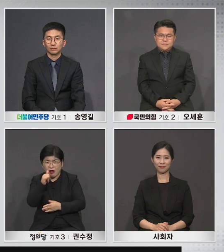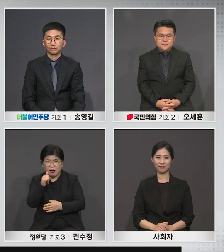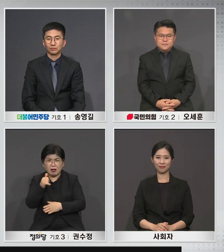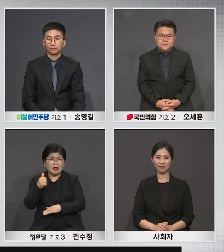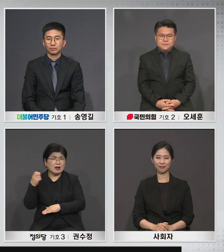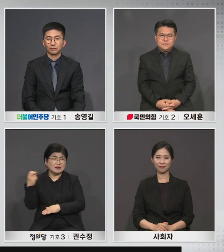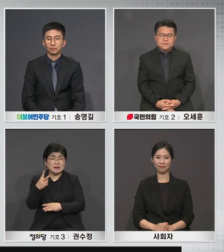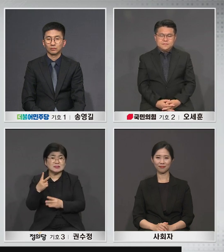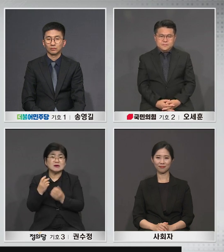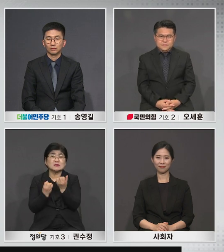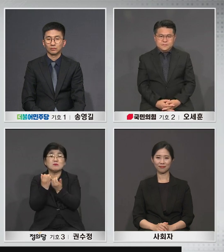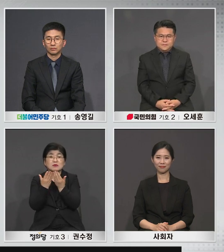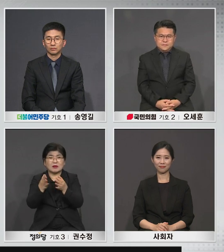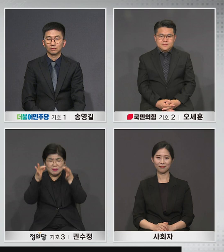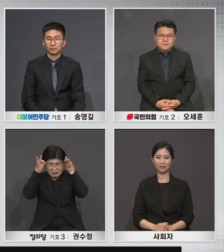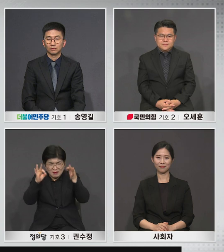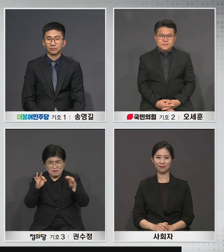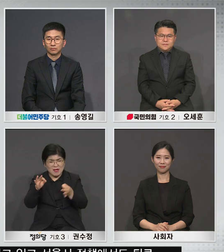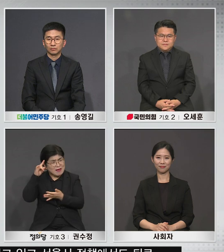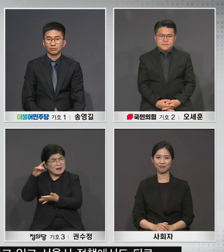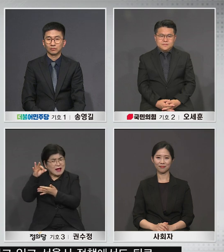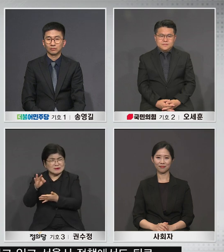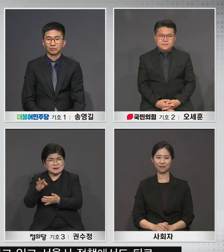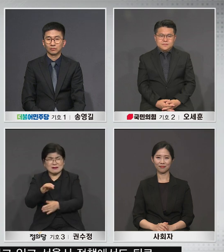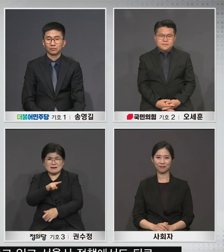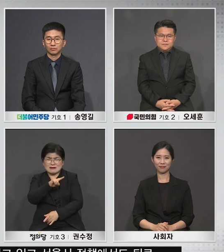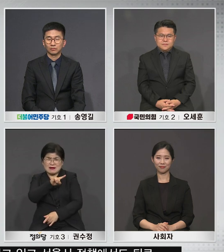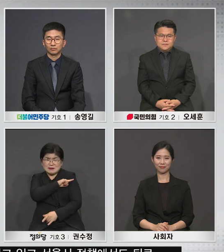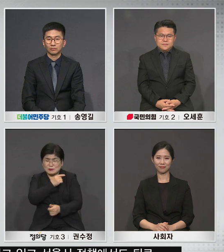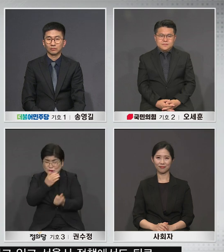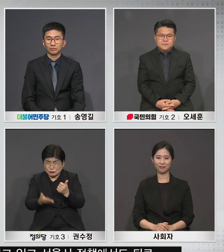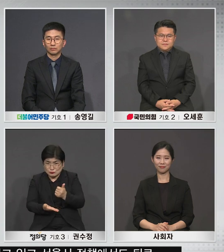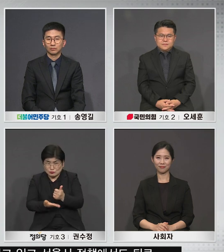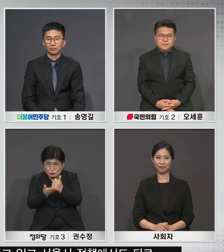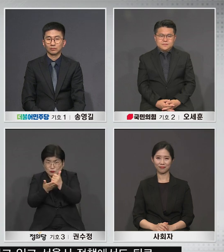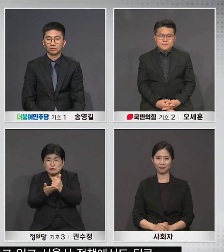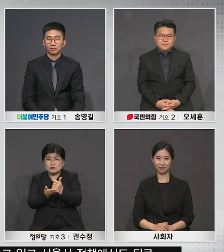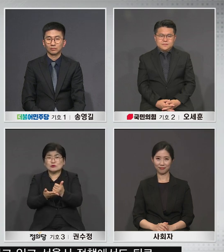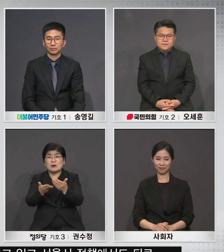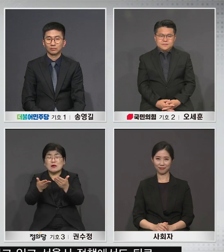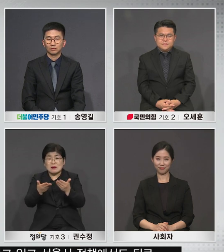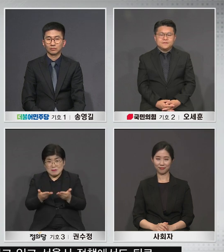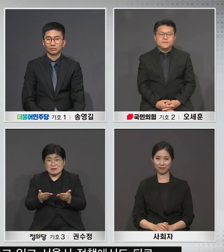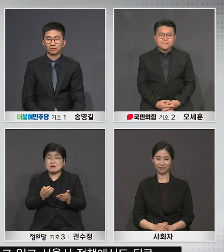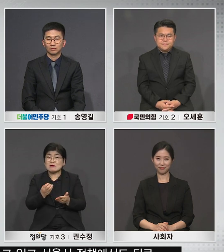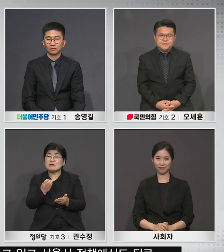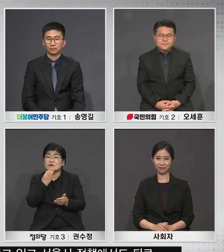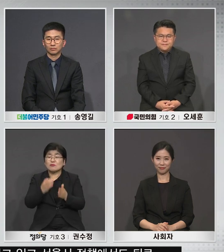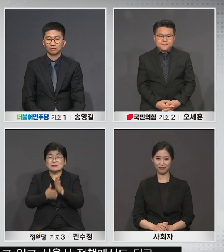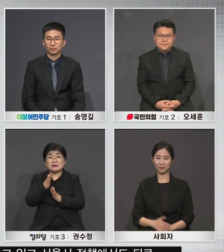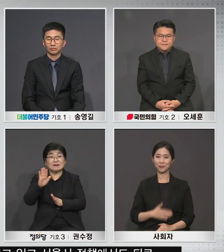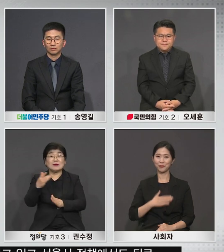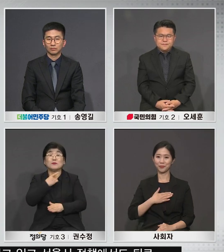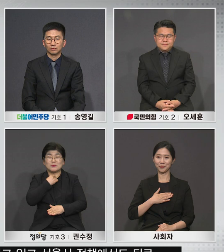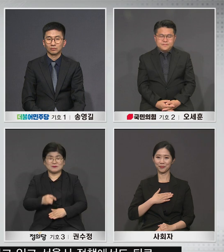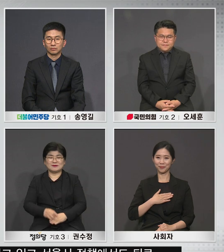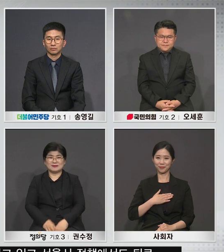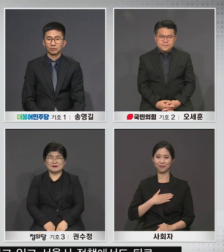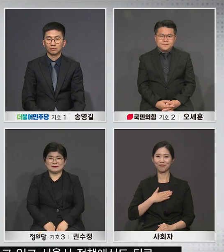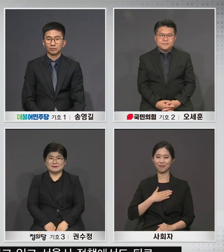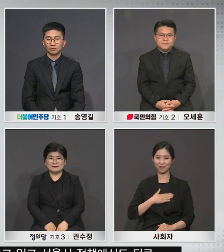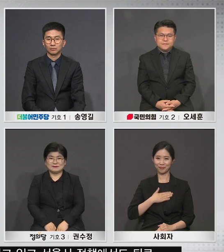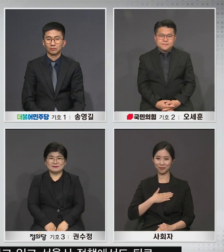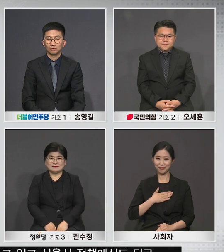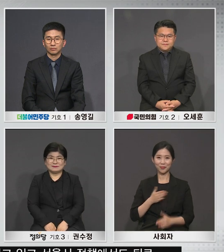땀의 가치가 가장 존중받는 서울시가 저의 서울시의 대른대양무역이라고 말씀드리겠습니다. 알겠습니다. 땀의 가치 말씀 주셨고요.